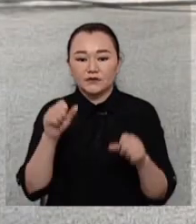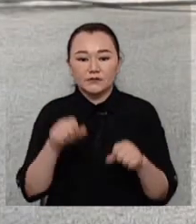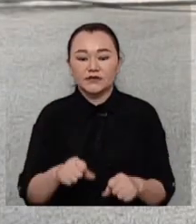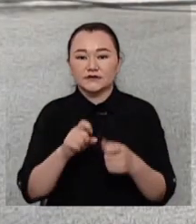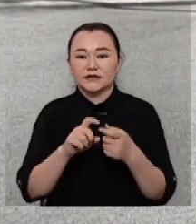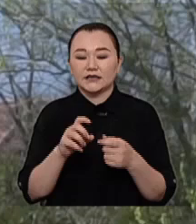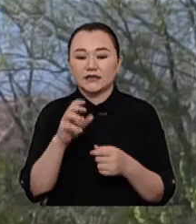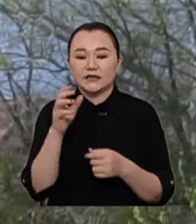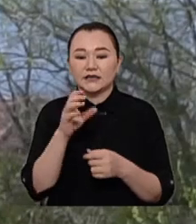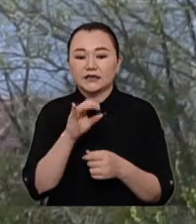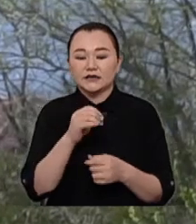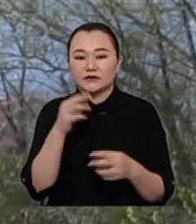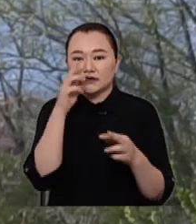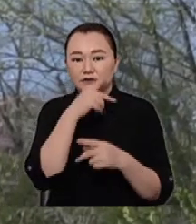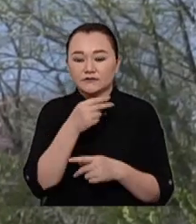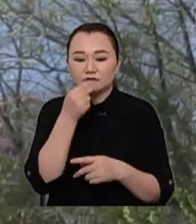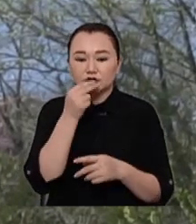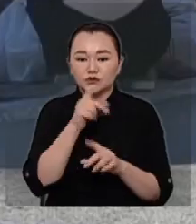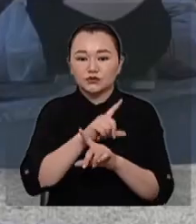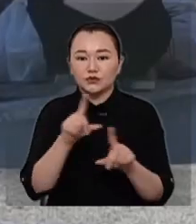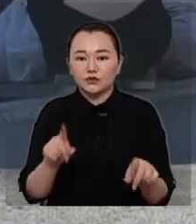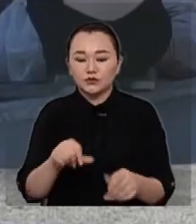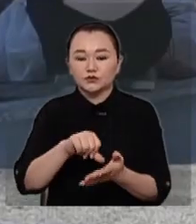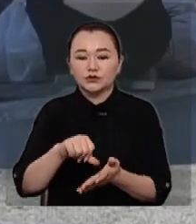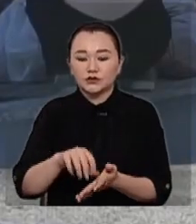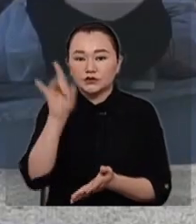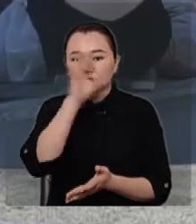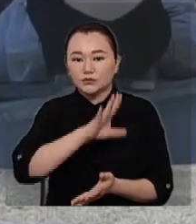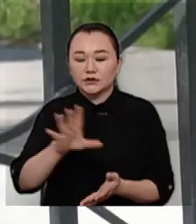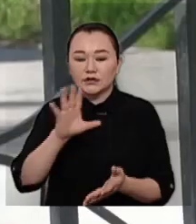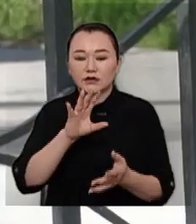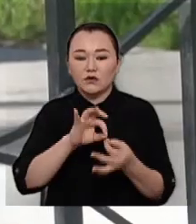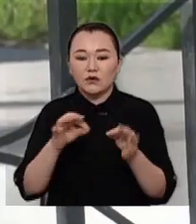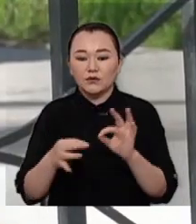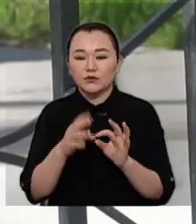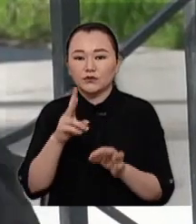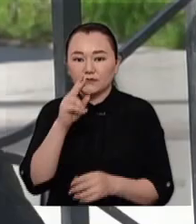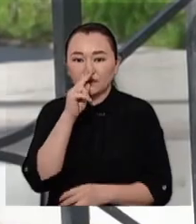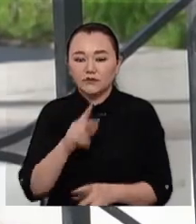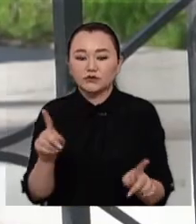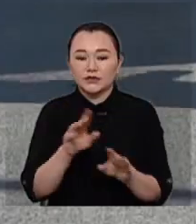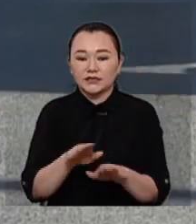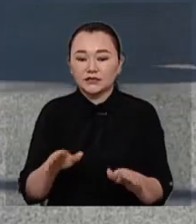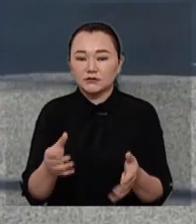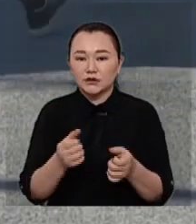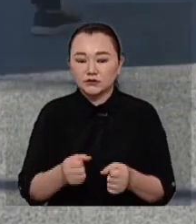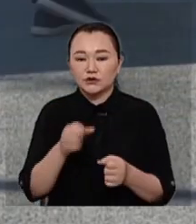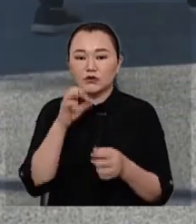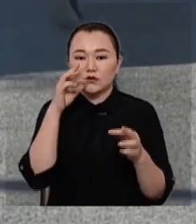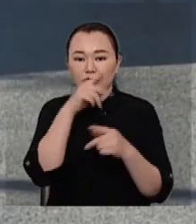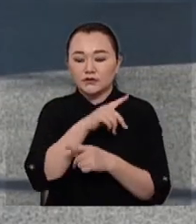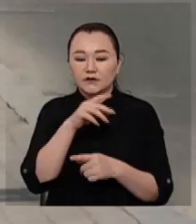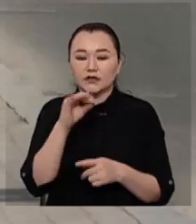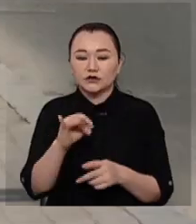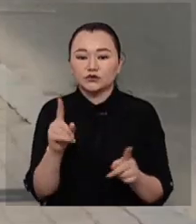Массовая интоксикация. Как чувствуют себя школьники, участники Республиканской олимпиады? Кто виноват в том, что дети получили отравление?